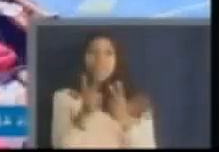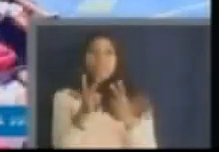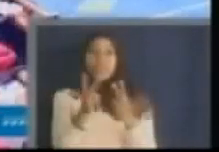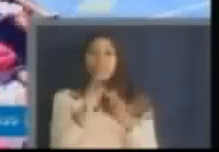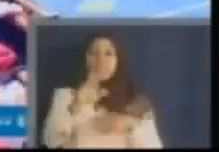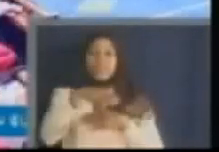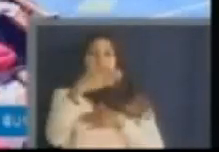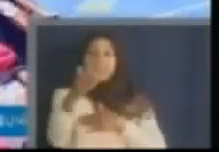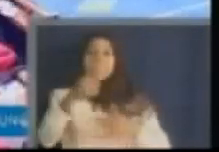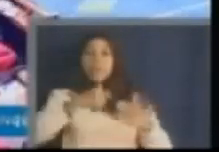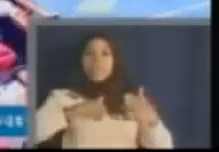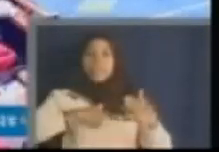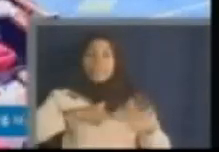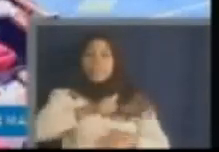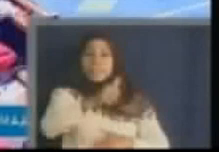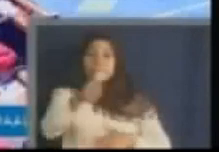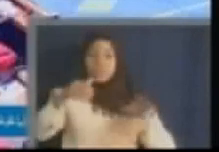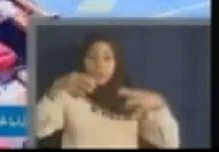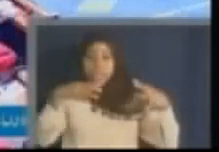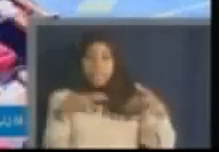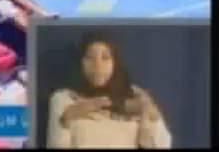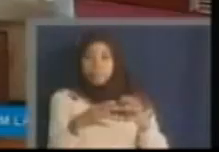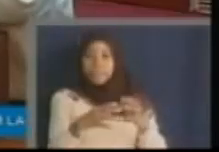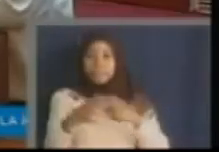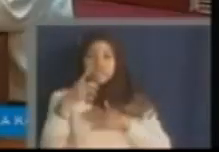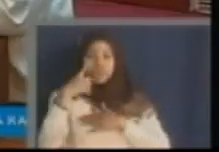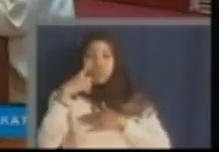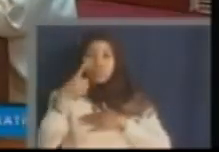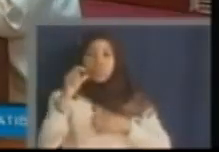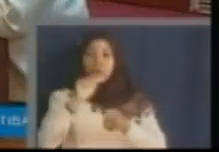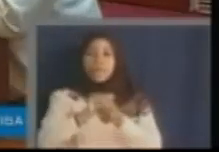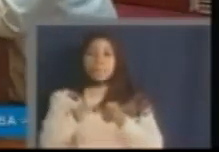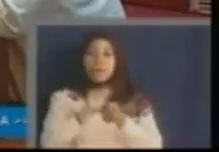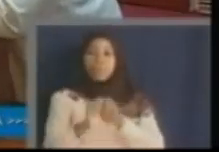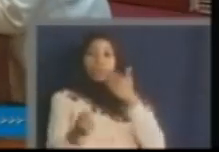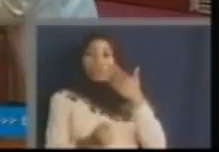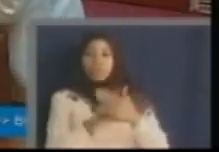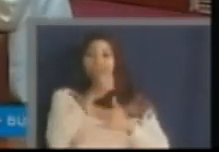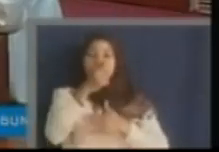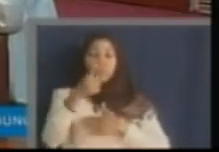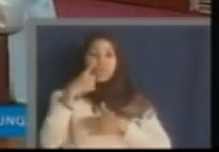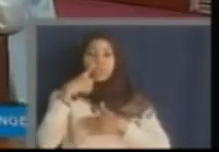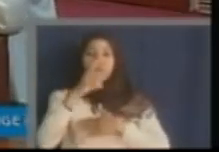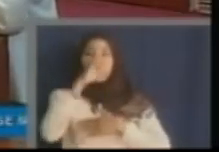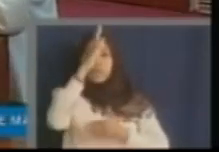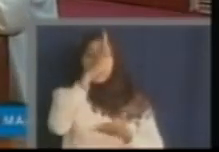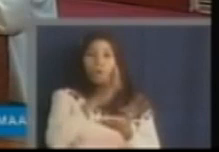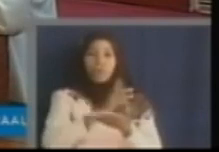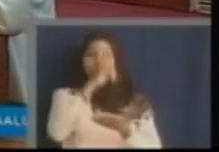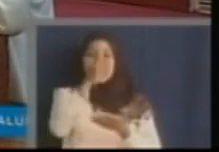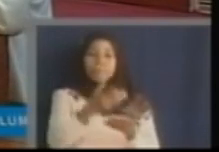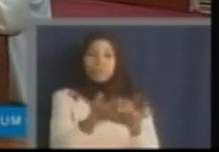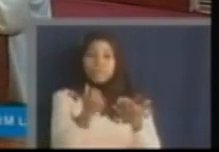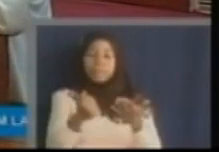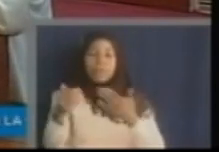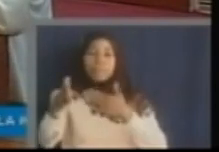wenyewe wanakamati kuona mambo yaliyojitokeza kule, tukaona kwamba kweli ipo haja ya kufanya marekebisho